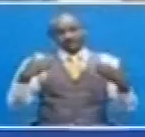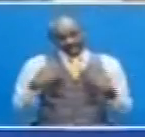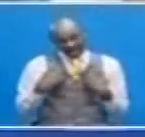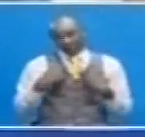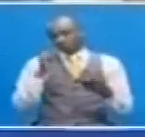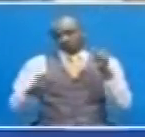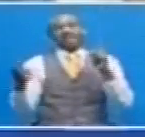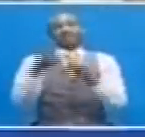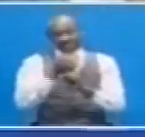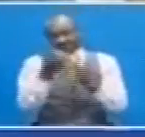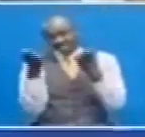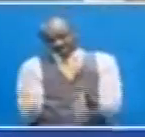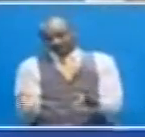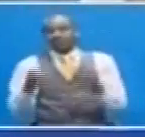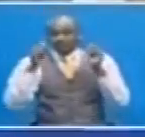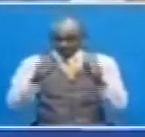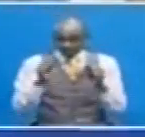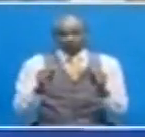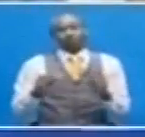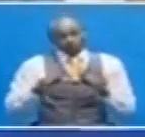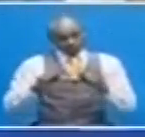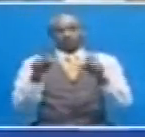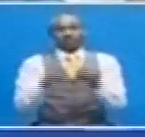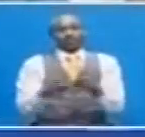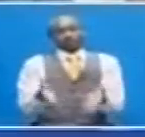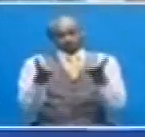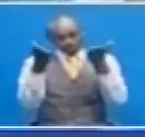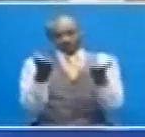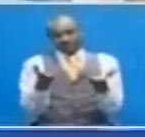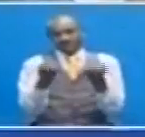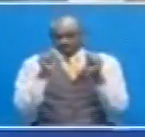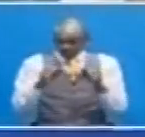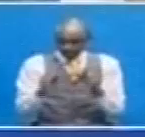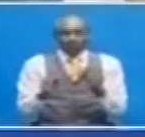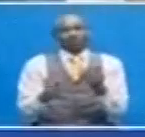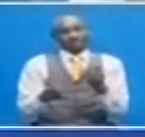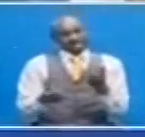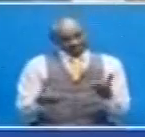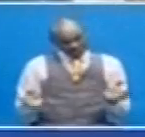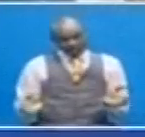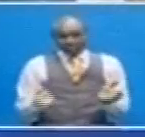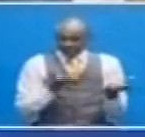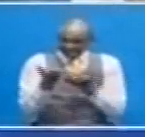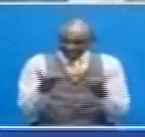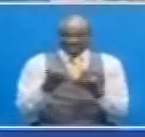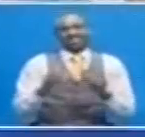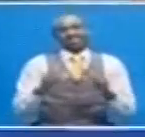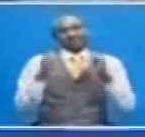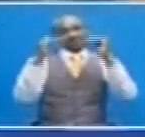tumeweza kutenda, ndio tuweze kuimarisha jinsi biashara inafanywa katika nchi yetu